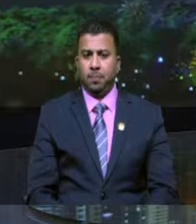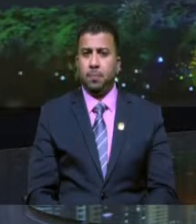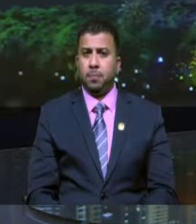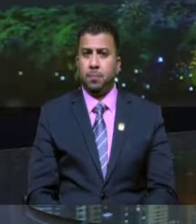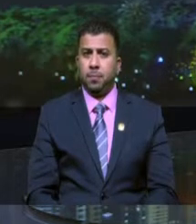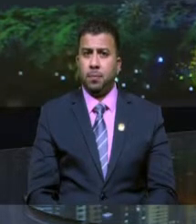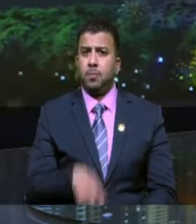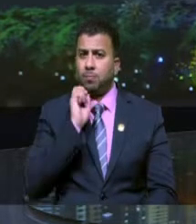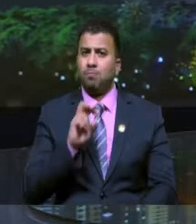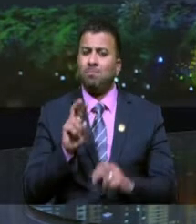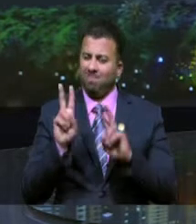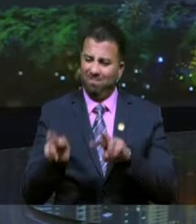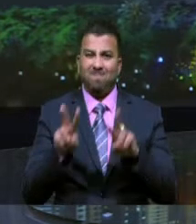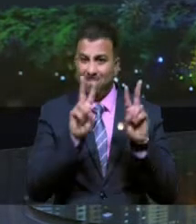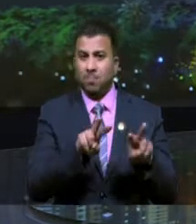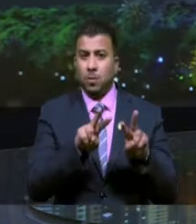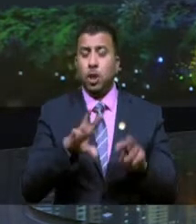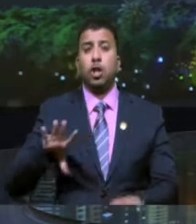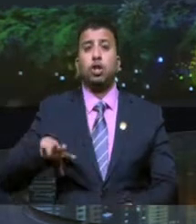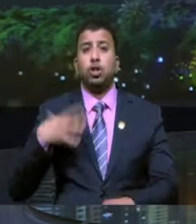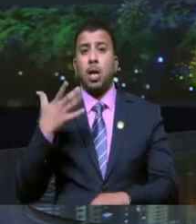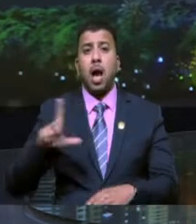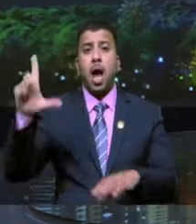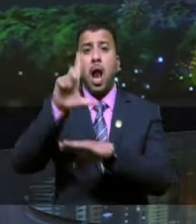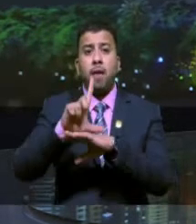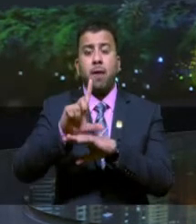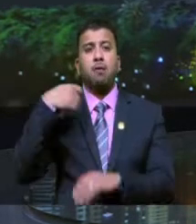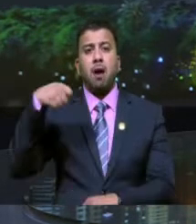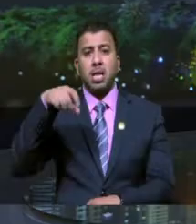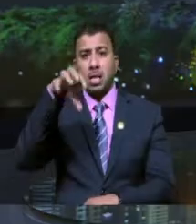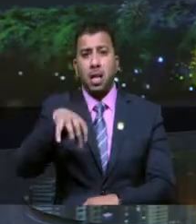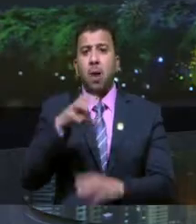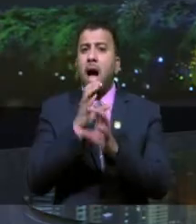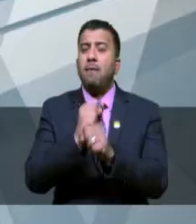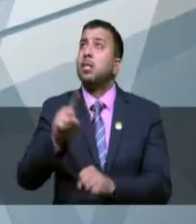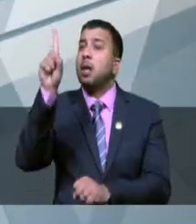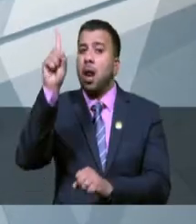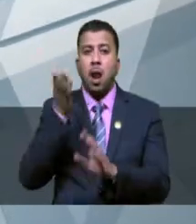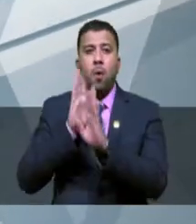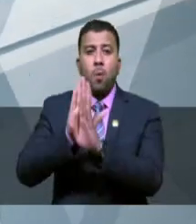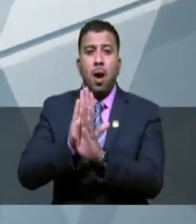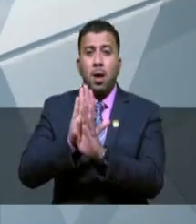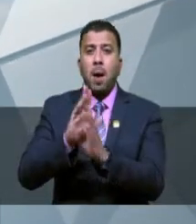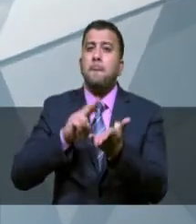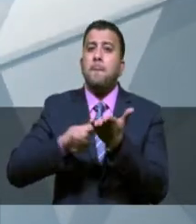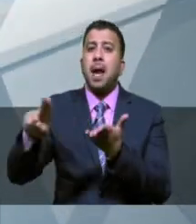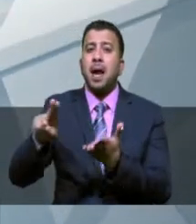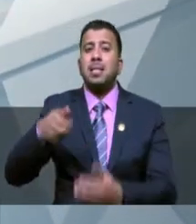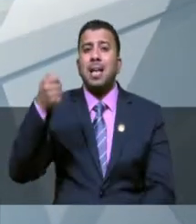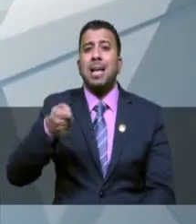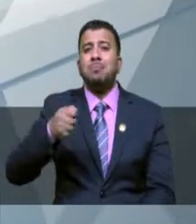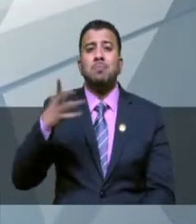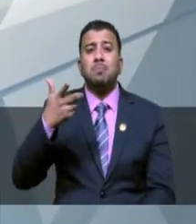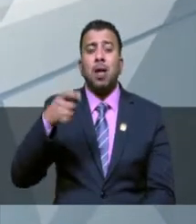في سياق مشابه بعث صاحب السمو الشيخ خليفه بن زايد ال نهيان رئيس الدوله حفظه الله ورعاه برقيه